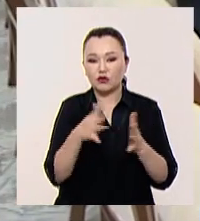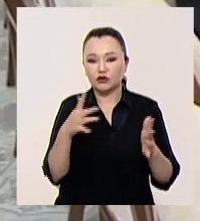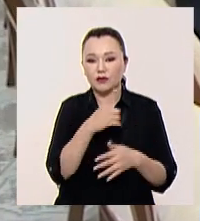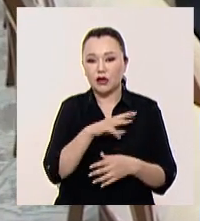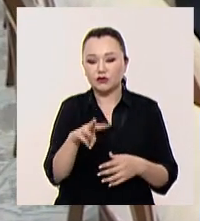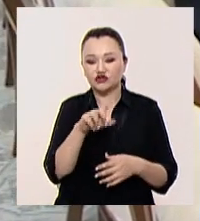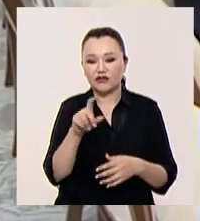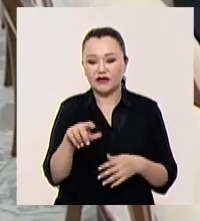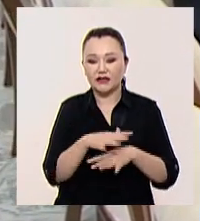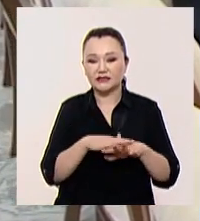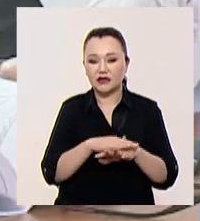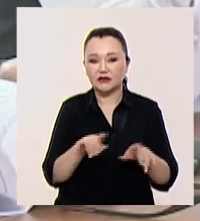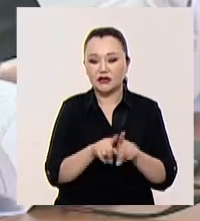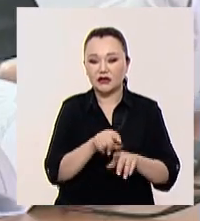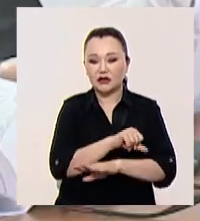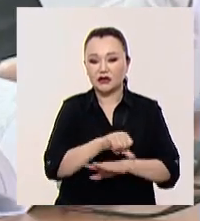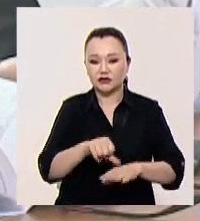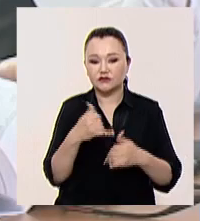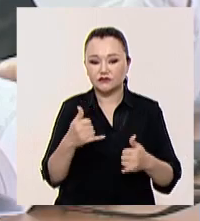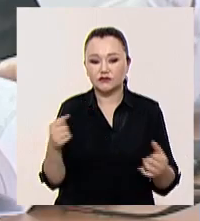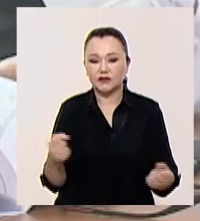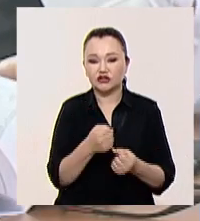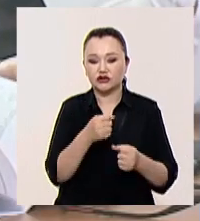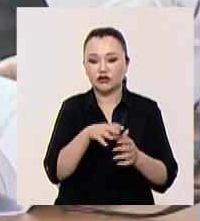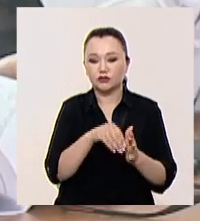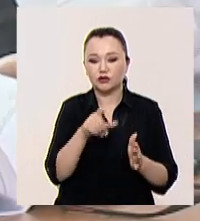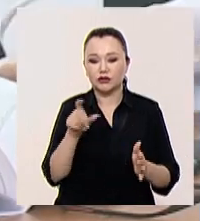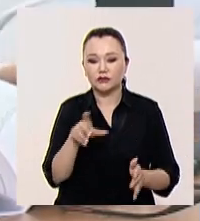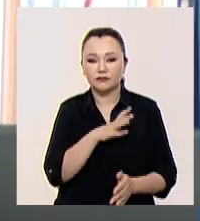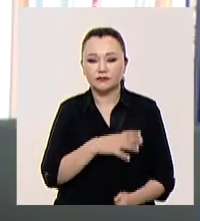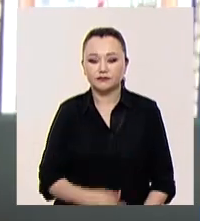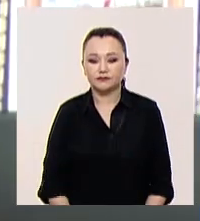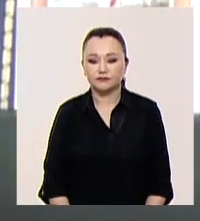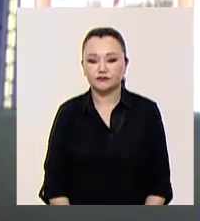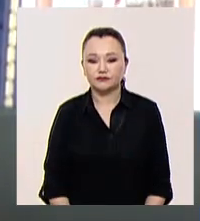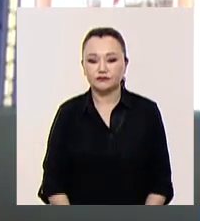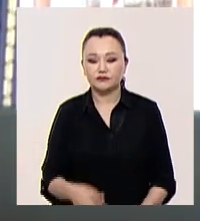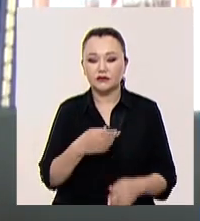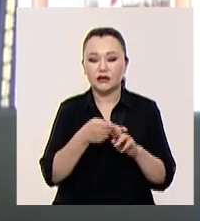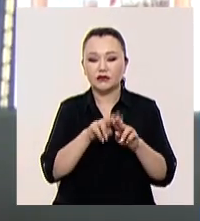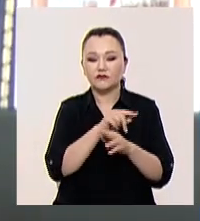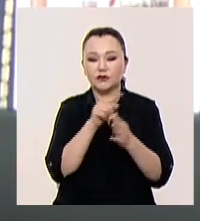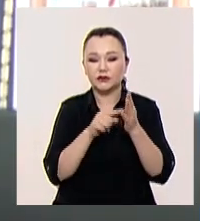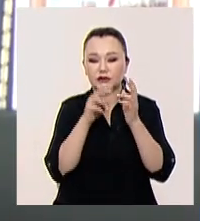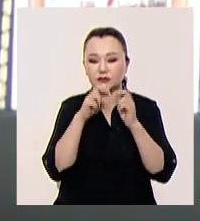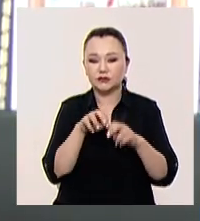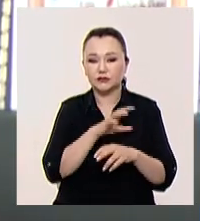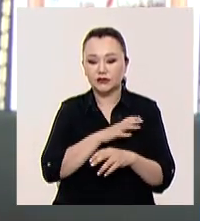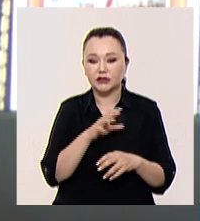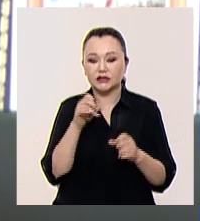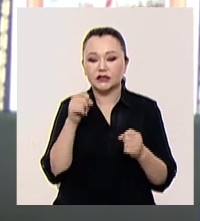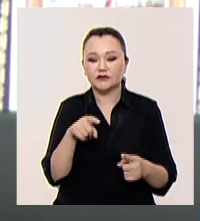1 000 000 человек населения. За такие границы сегодня проголосовали депутаты Маслихата. Неоднократно этот вопрос смотрелся